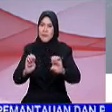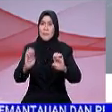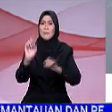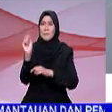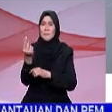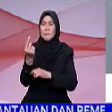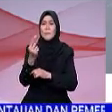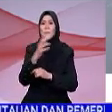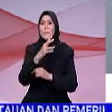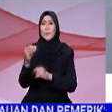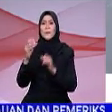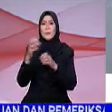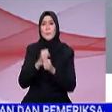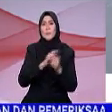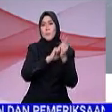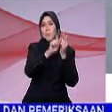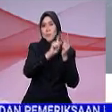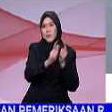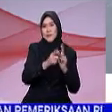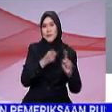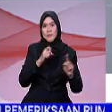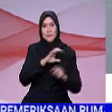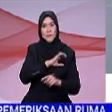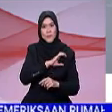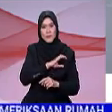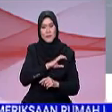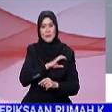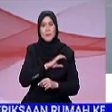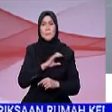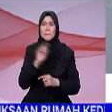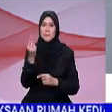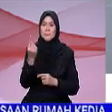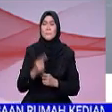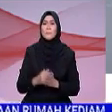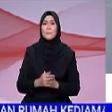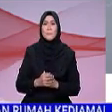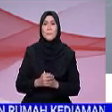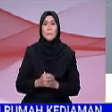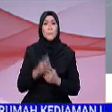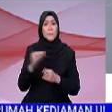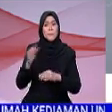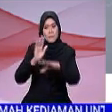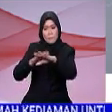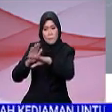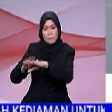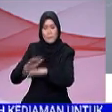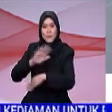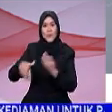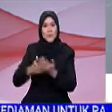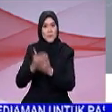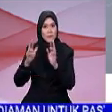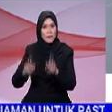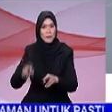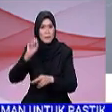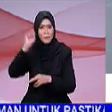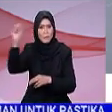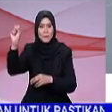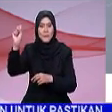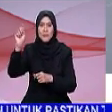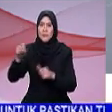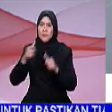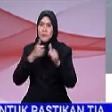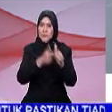sahaja dan mendapat kelulusan daripada pihak polis Diraja Malaysia. Justru seruan kita kepada seluruh rakyat negeri Sabah agar